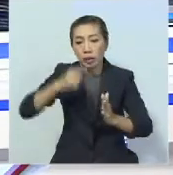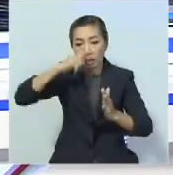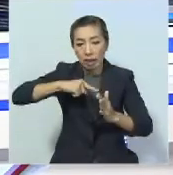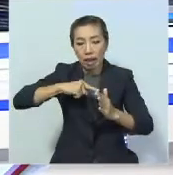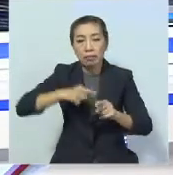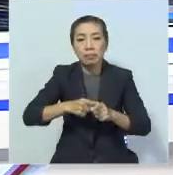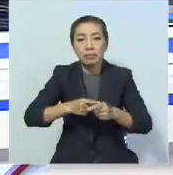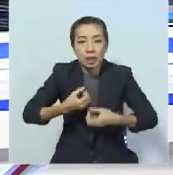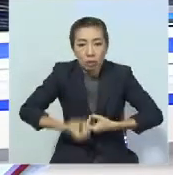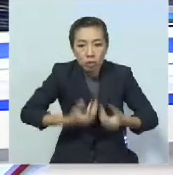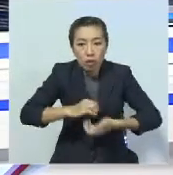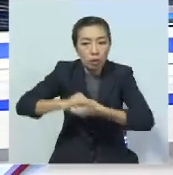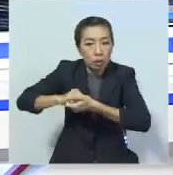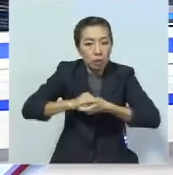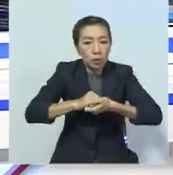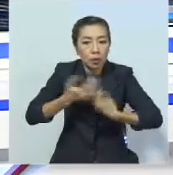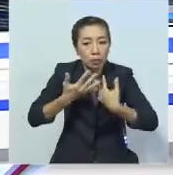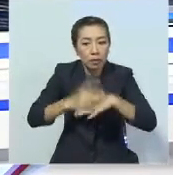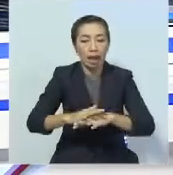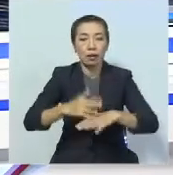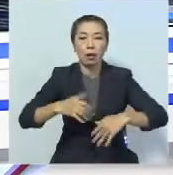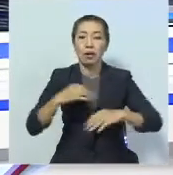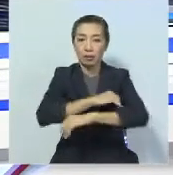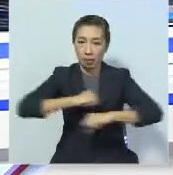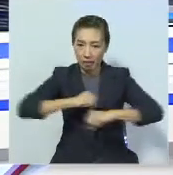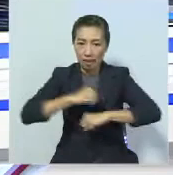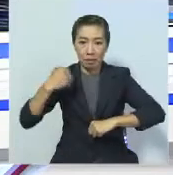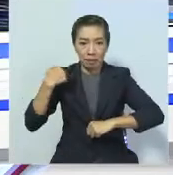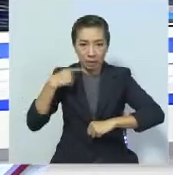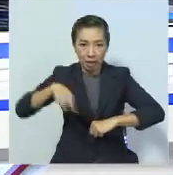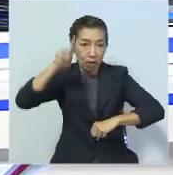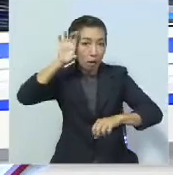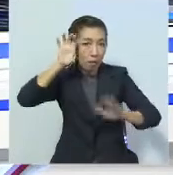วมแสดงความสามัคคีแล้วก็ได้ออกกำลังกายกันอีกครั้งนึงด้วย ใช่ค่ะแล้วก็จะมีภาพ